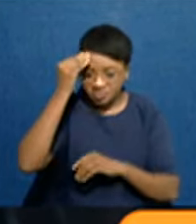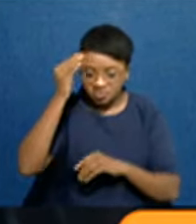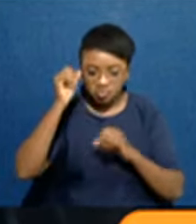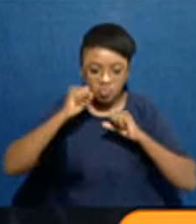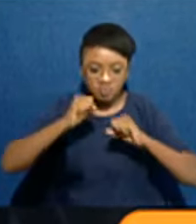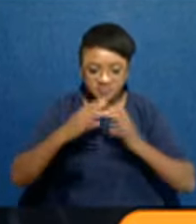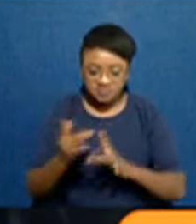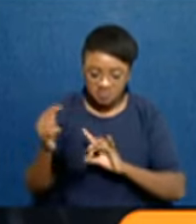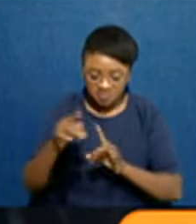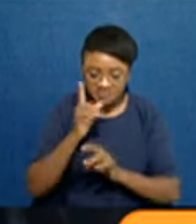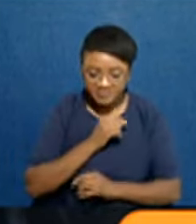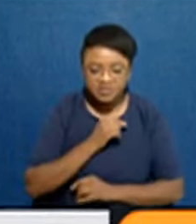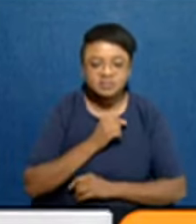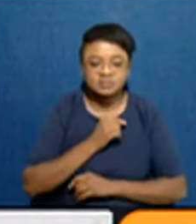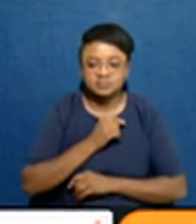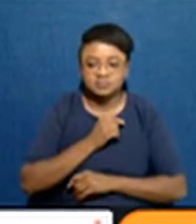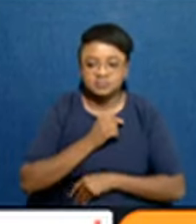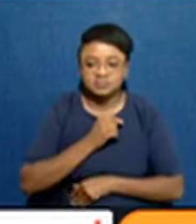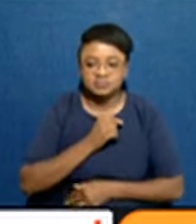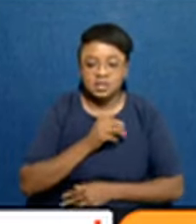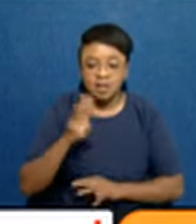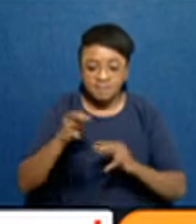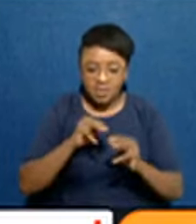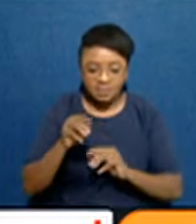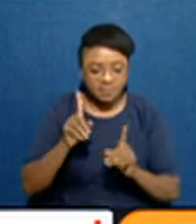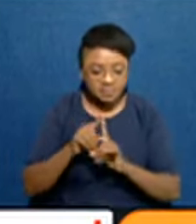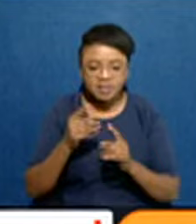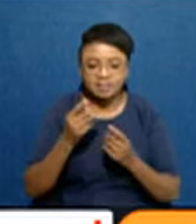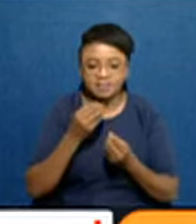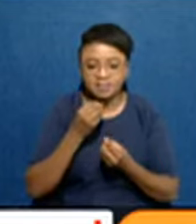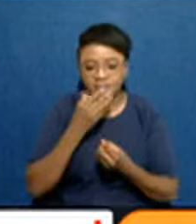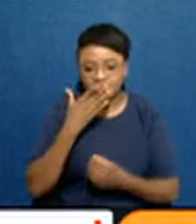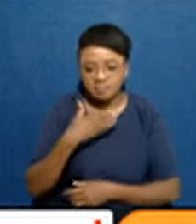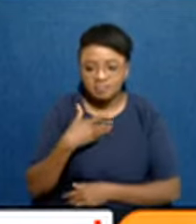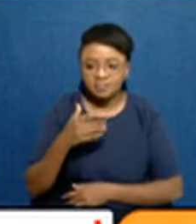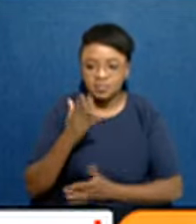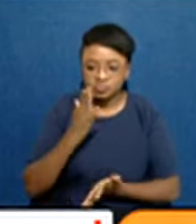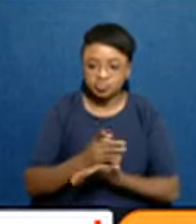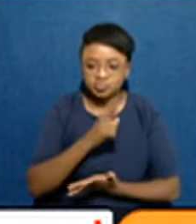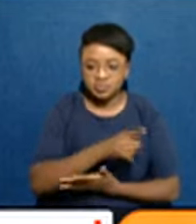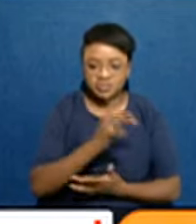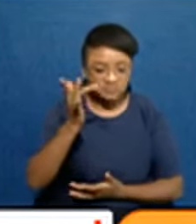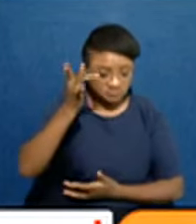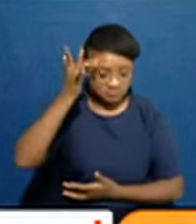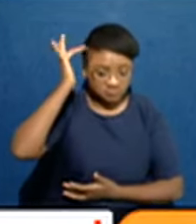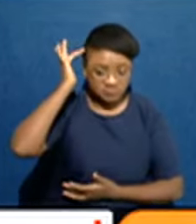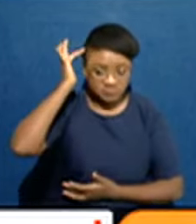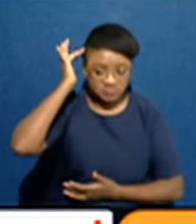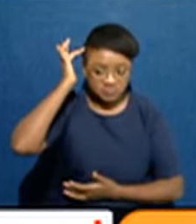na tumeagree ya kwamba ndio kwa sasa ni tukio la ajali.